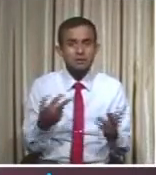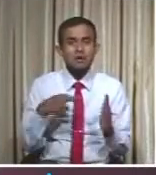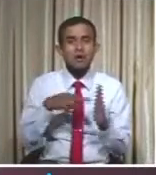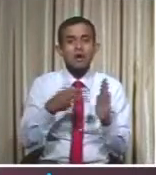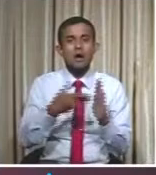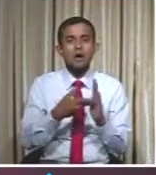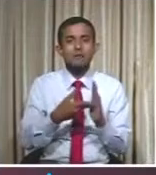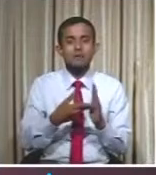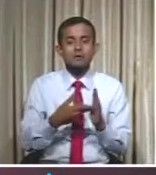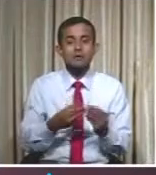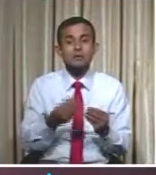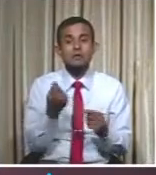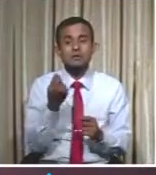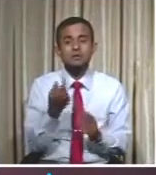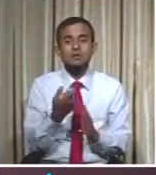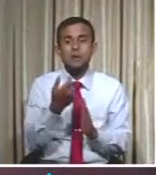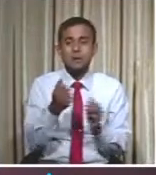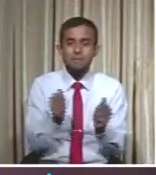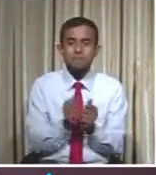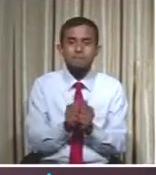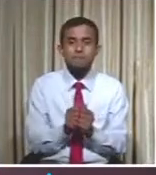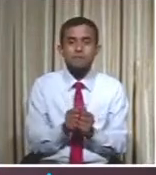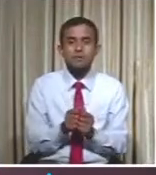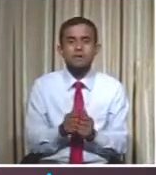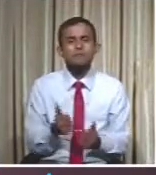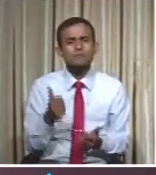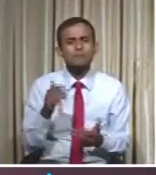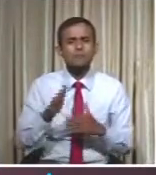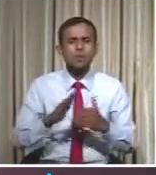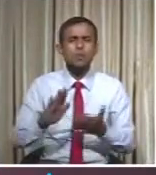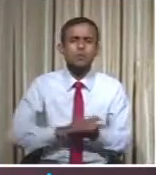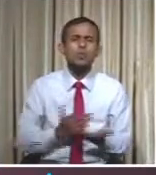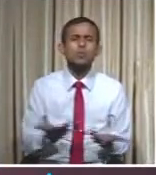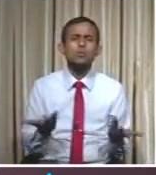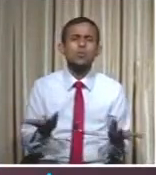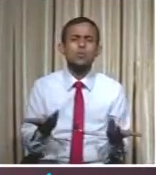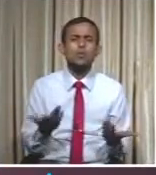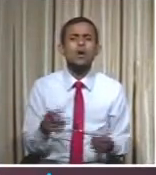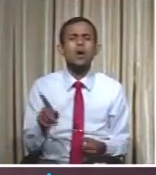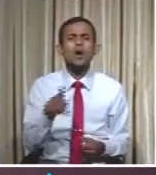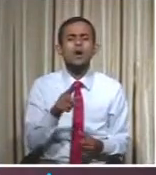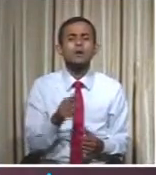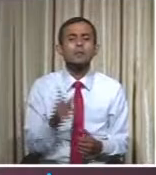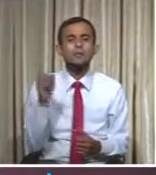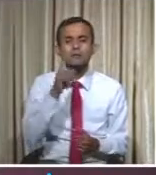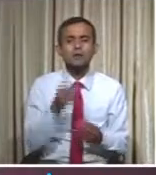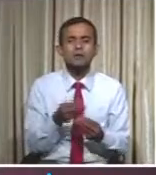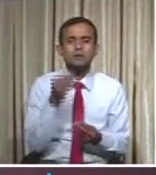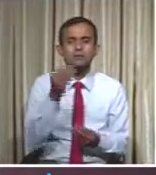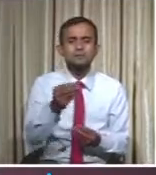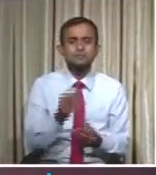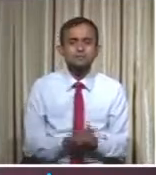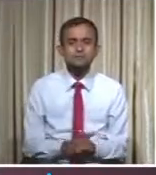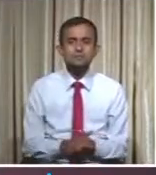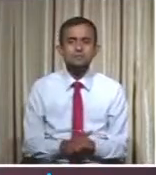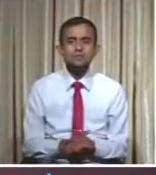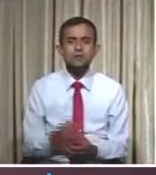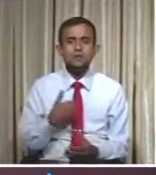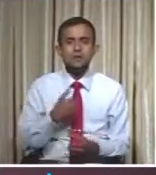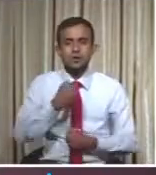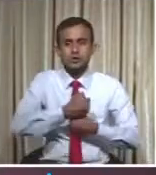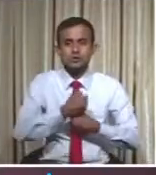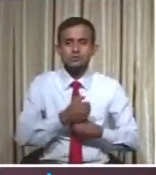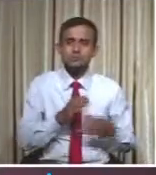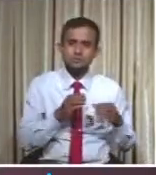අයවැයක් දෙන්නේ නැති ආර්ථික ප්‍රතිපත්තියක ඇති ප්‍රයෝජනය මොකද්ද? කාටද අපි ප්‍රමුඛතා දෙන්නේ? අපි ආණ්ඩුව